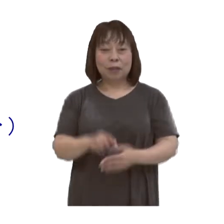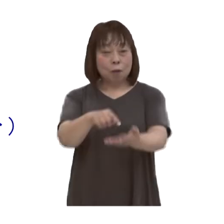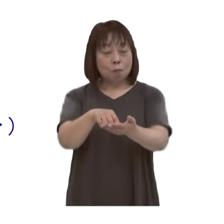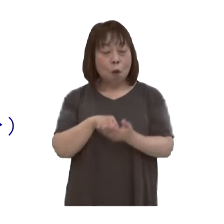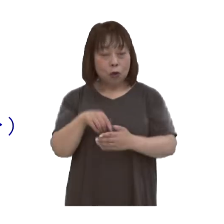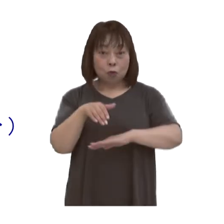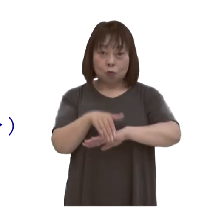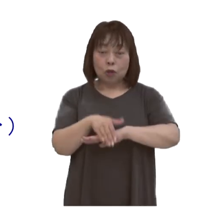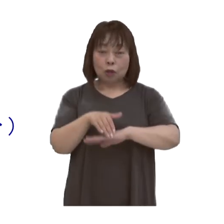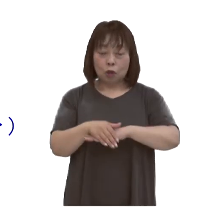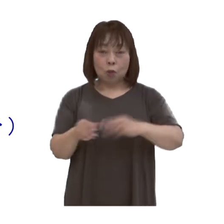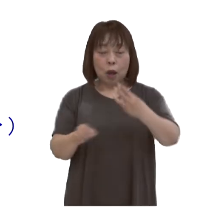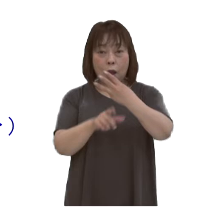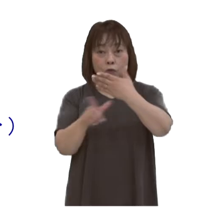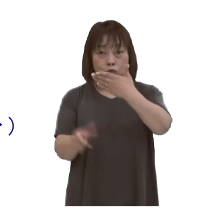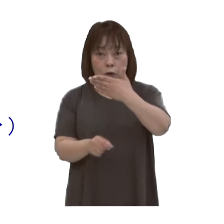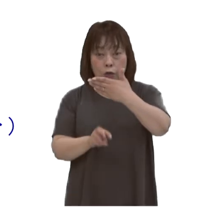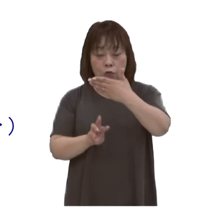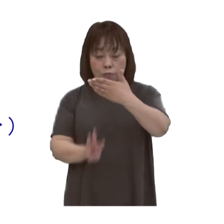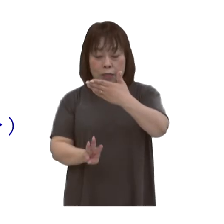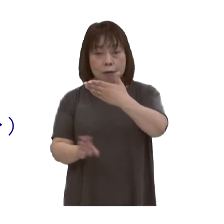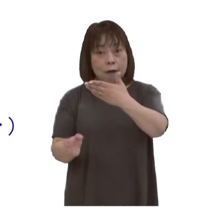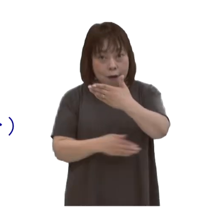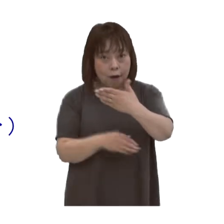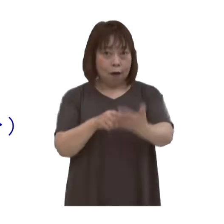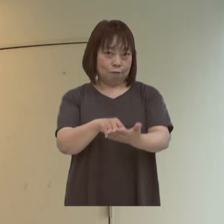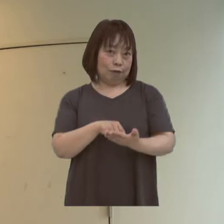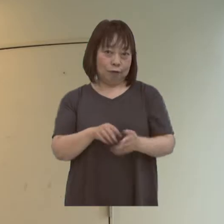込み受付は9月3日土曜日からです。